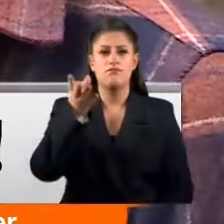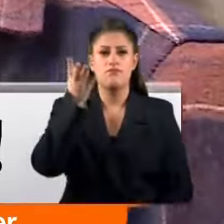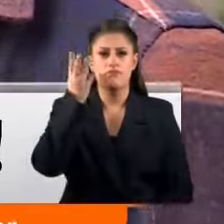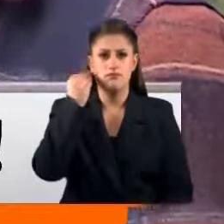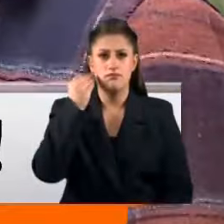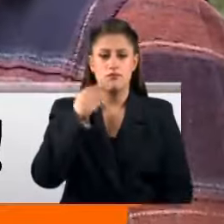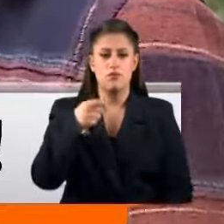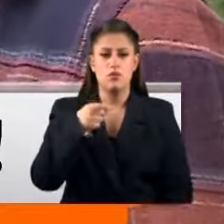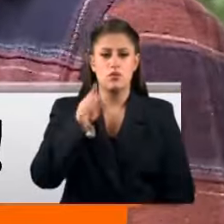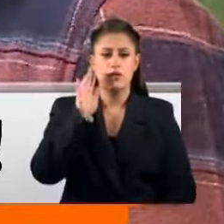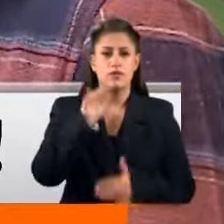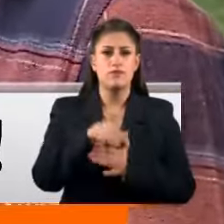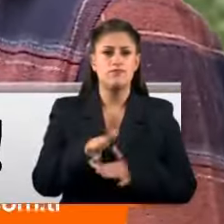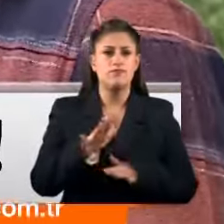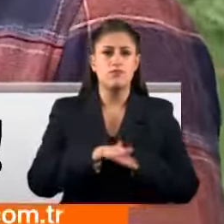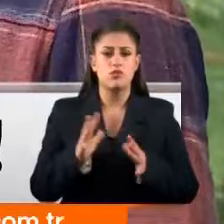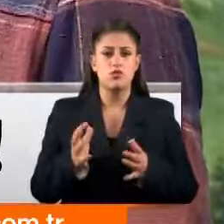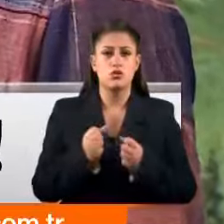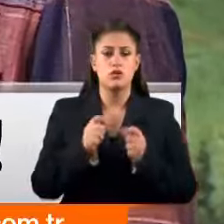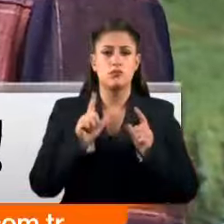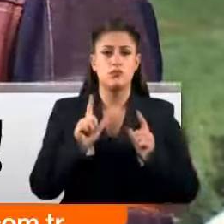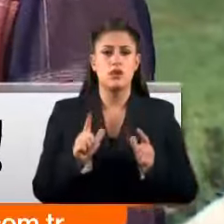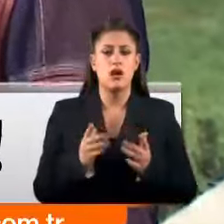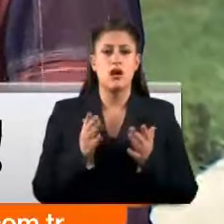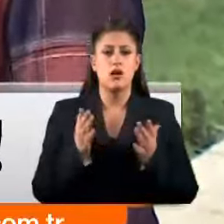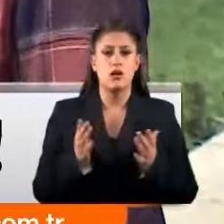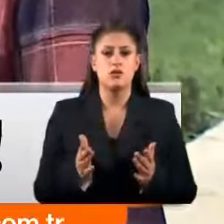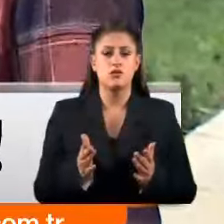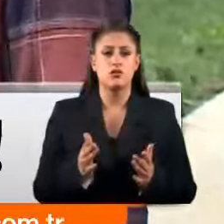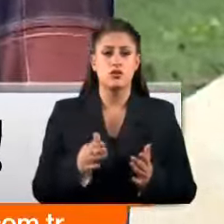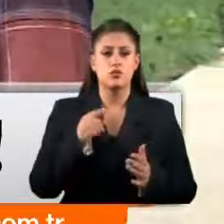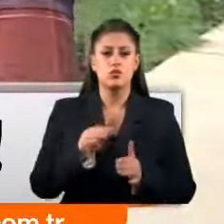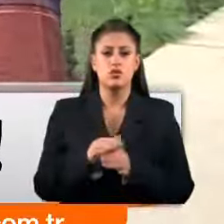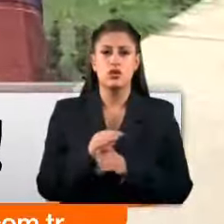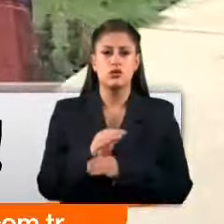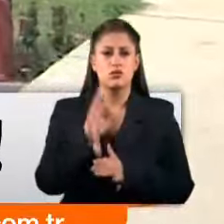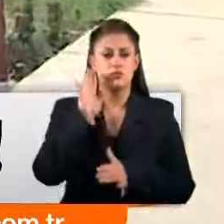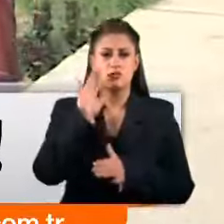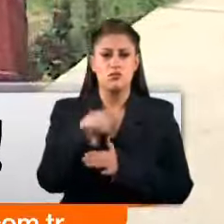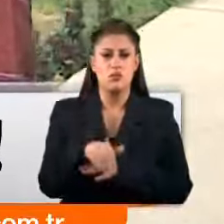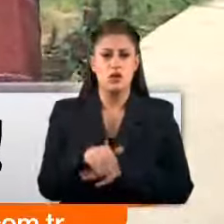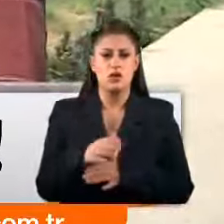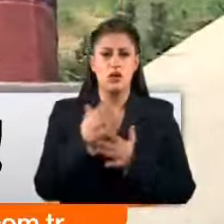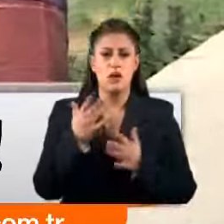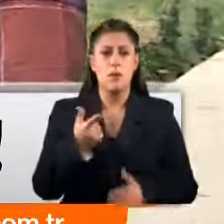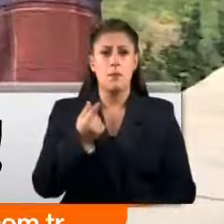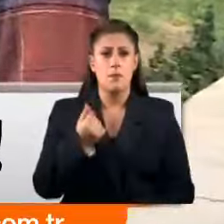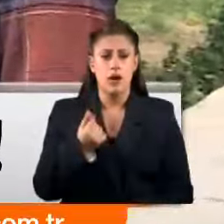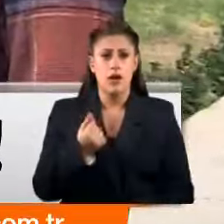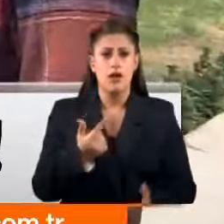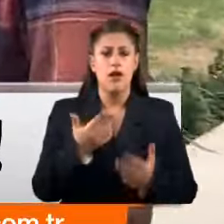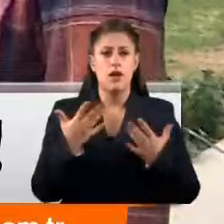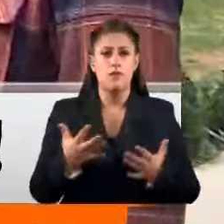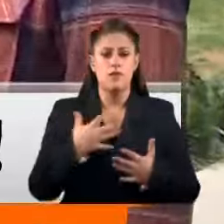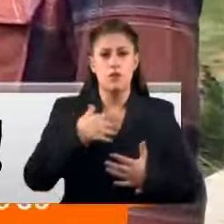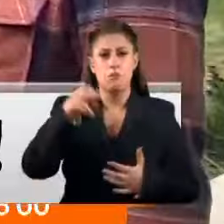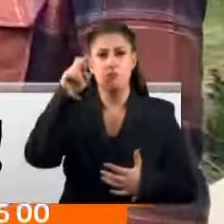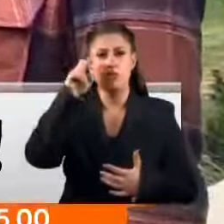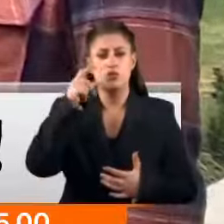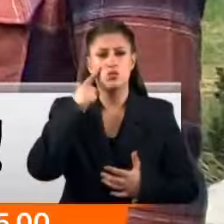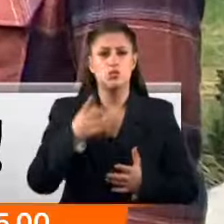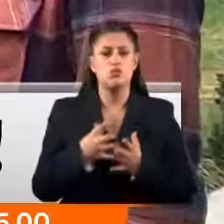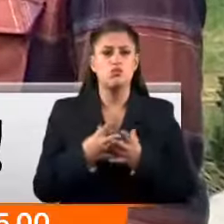bu bataklıktan kurtulmaya çalıştı. Ancak yaşadıkları mağduriyet artık hem maddi hem de manevi kayıp